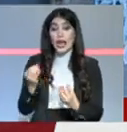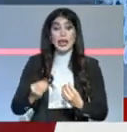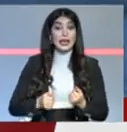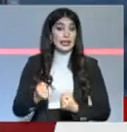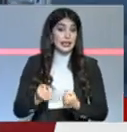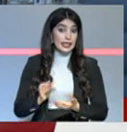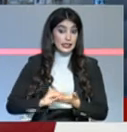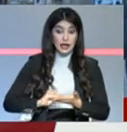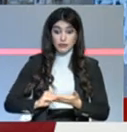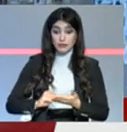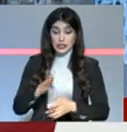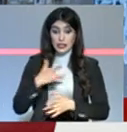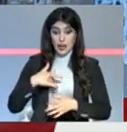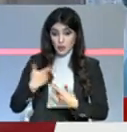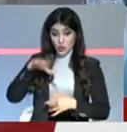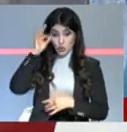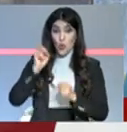توافق عليه